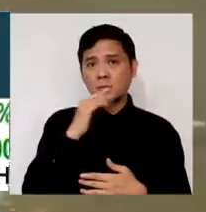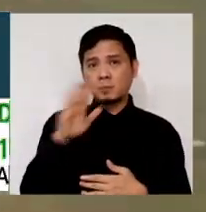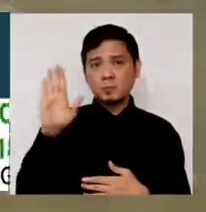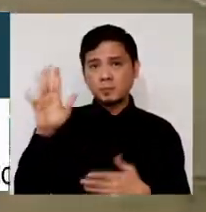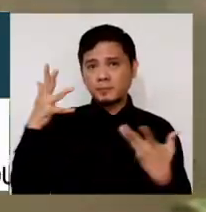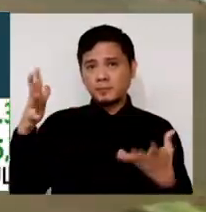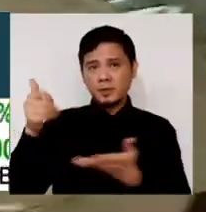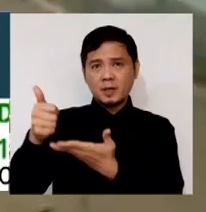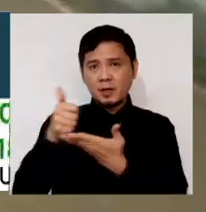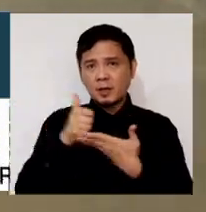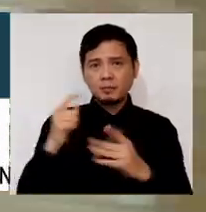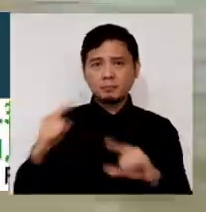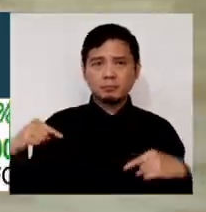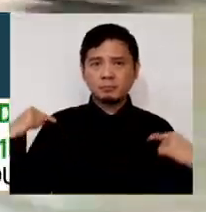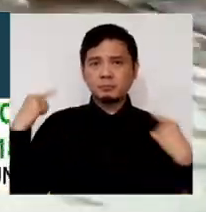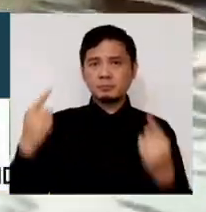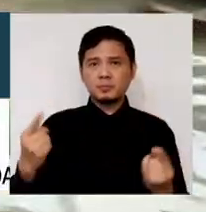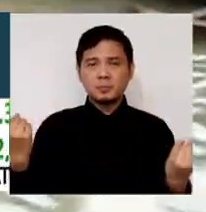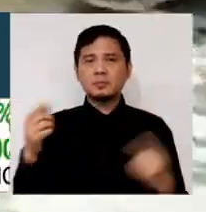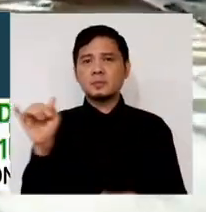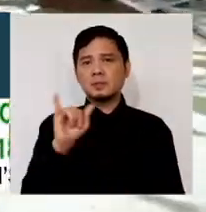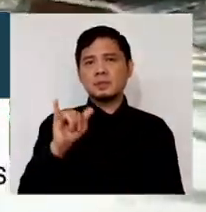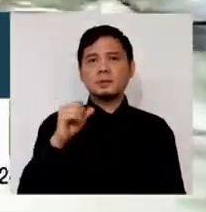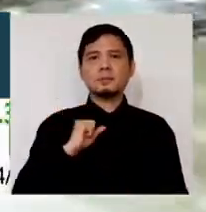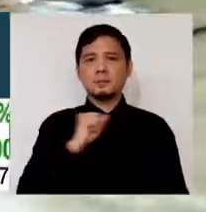amin, lalo na si Senator Bongo.